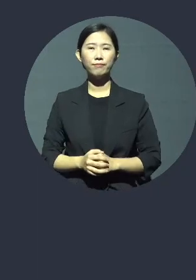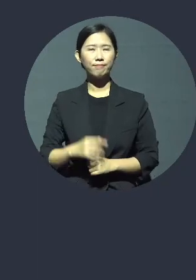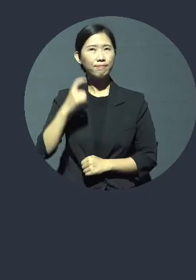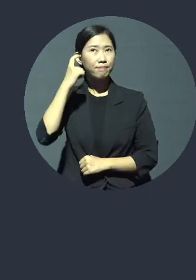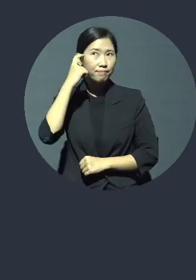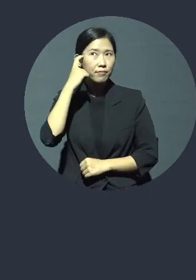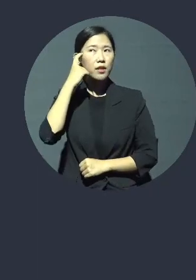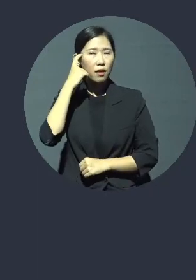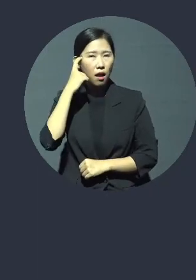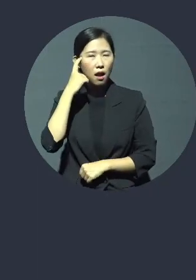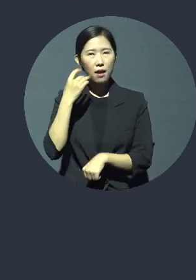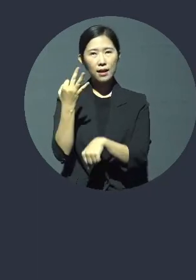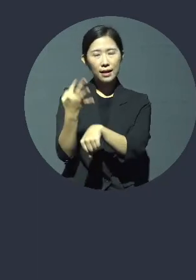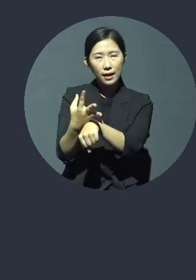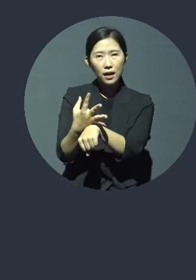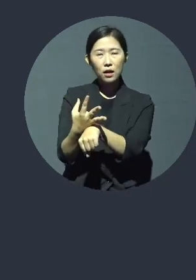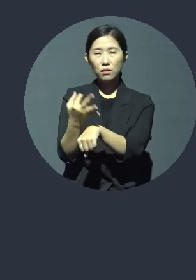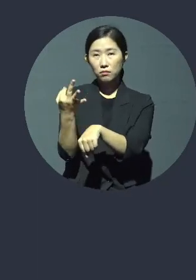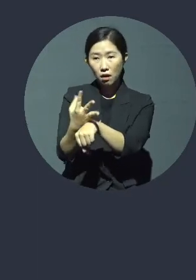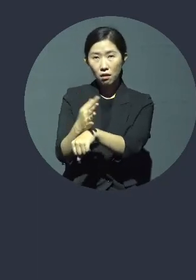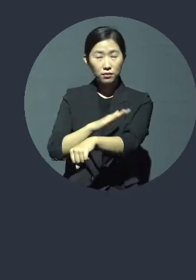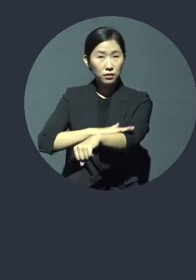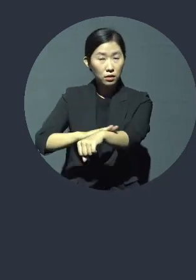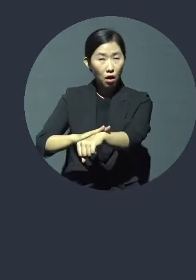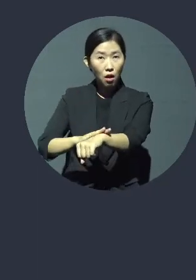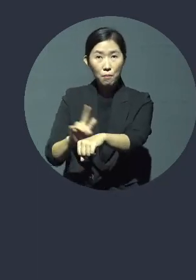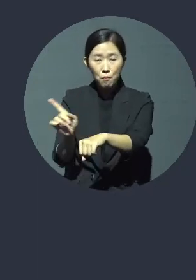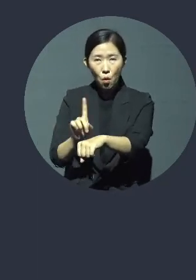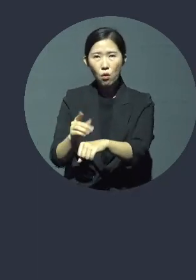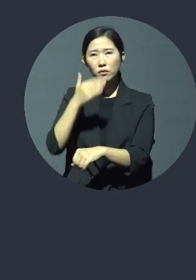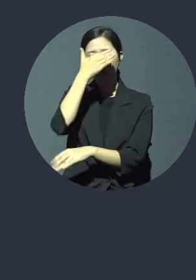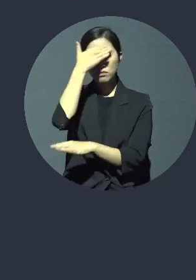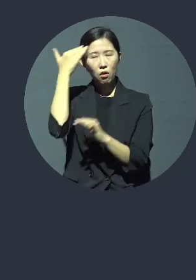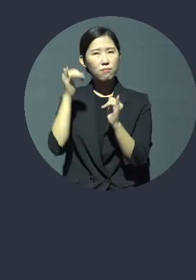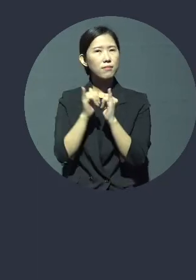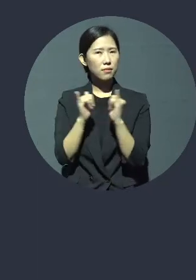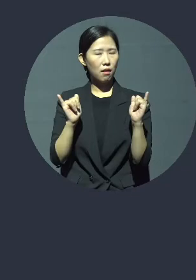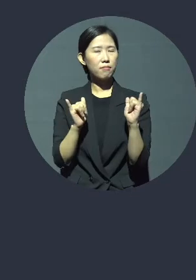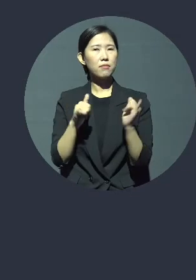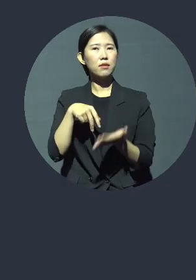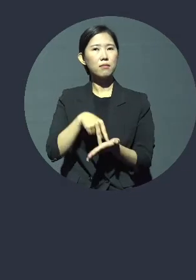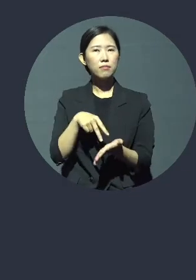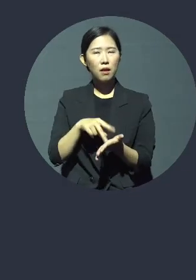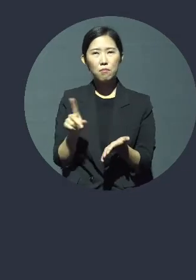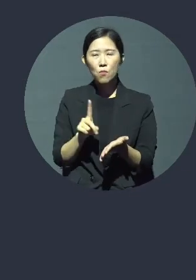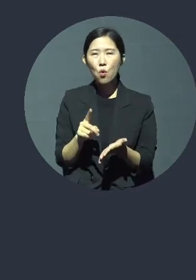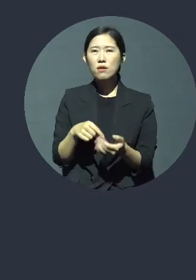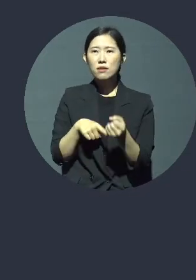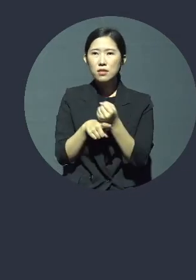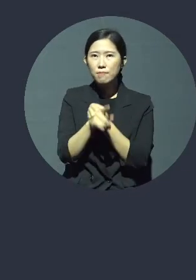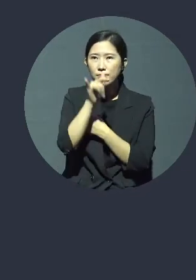밀레니얼과 젠지 같은 젊은 고객들에게는 너무나 중요한 의사결정 요소입니다.